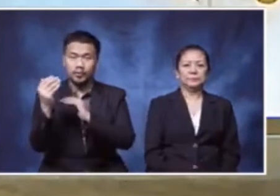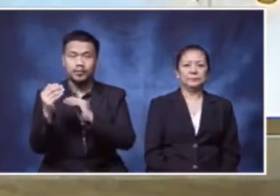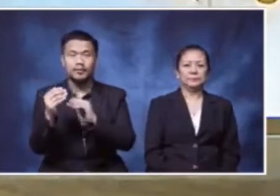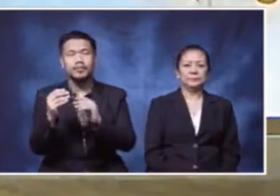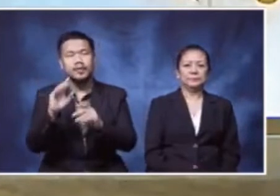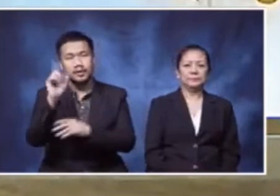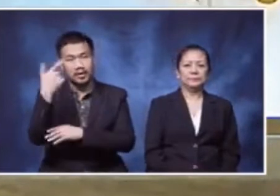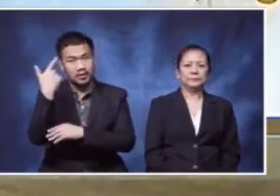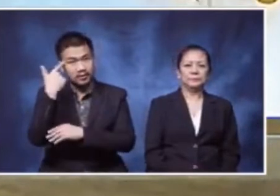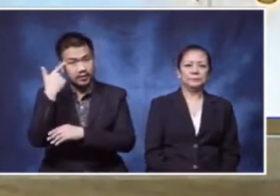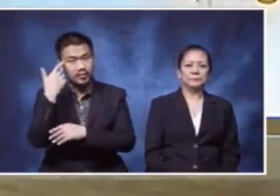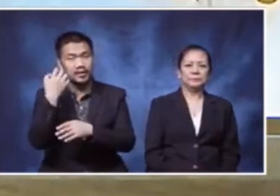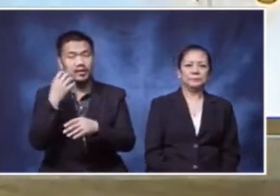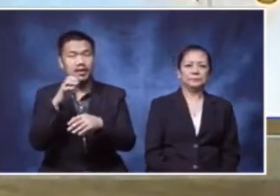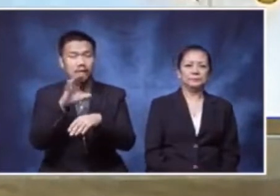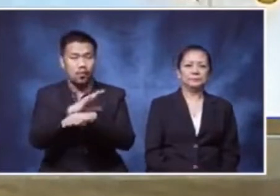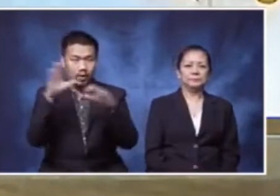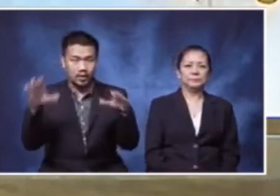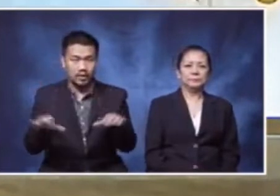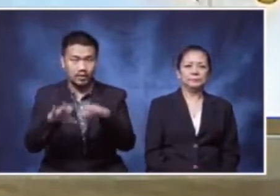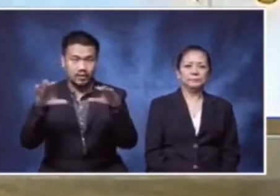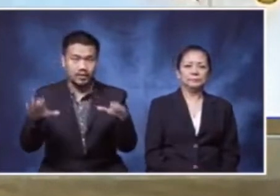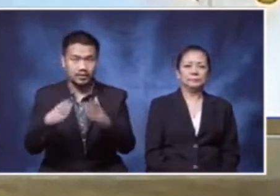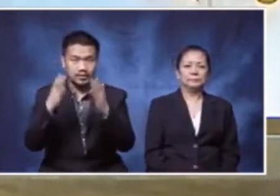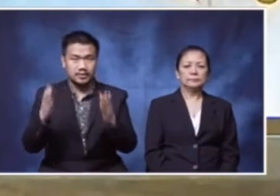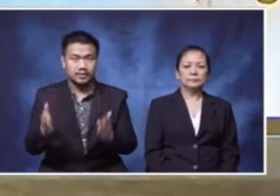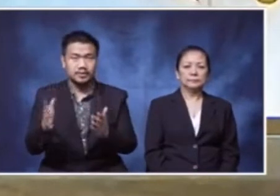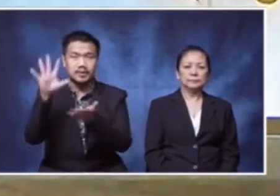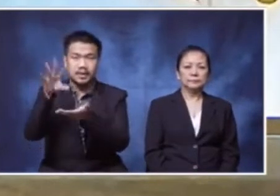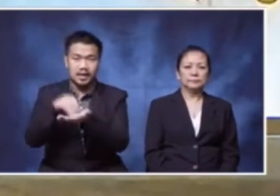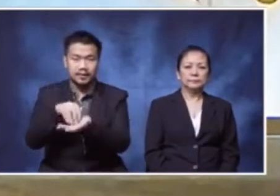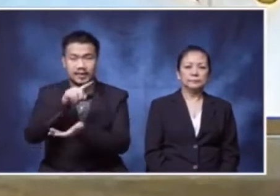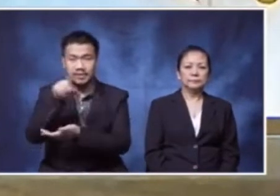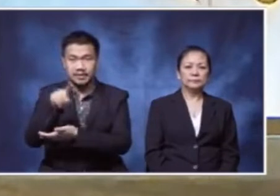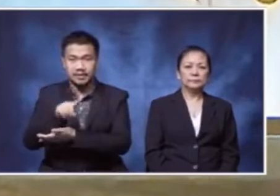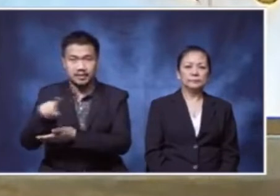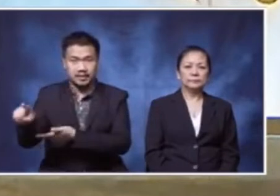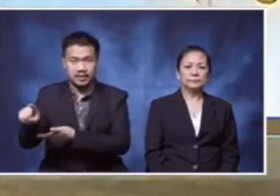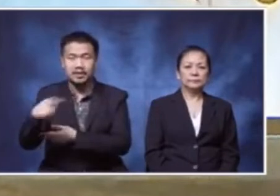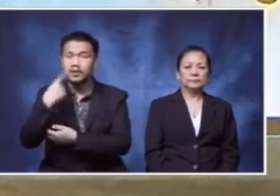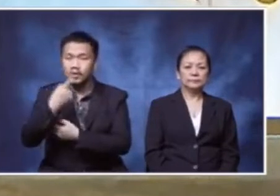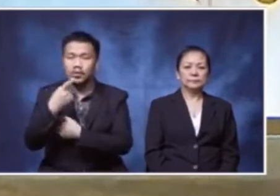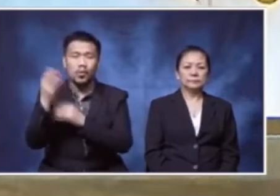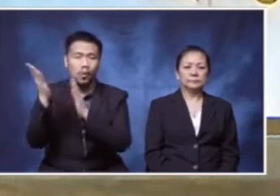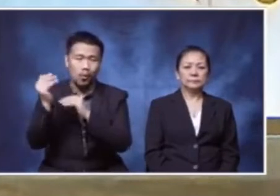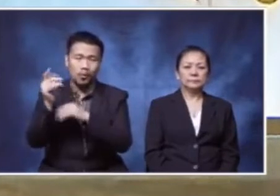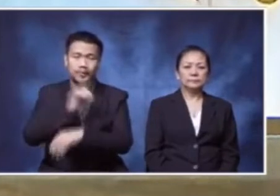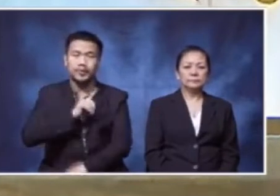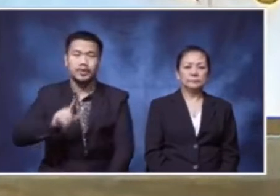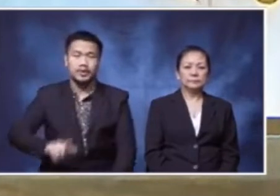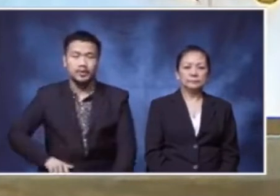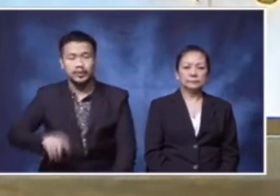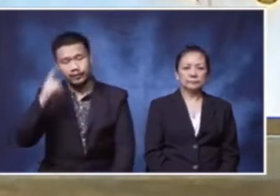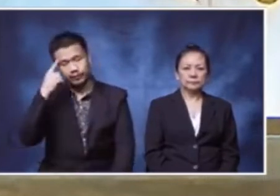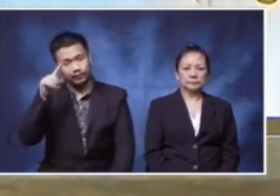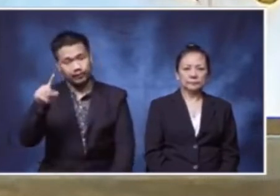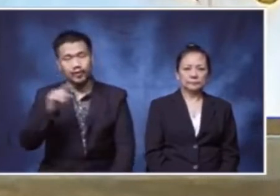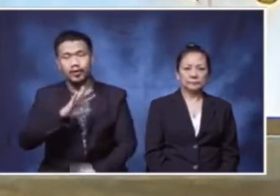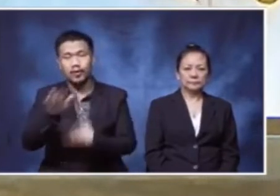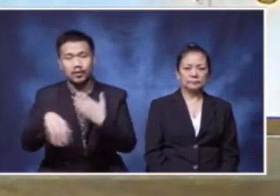ng pamahalaan ay tumulad kay Zacarias na umasa sa Panginoon para sa kanilang